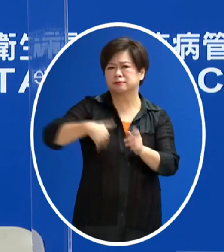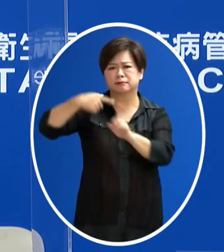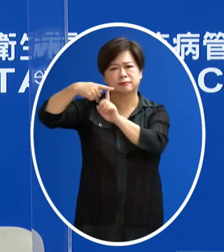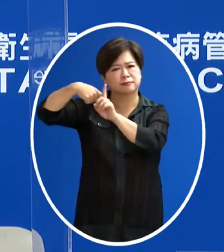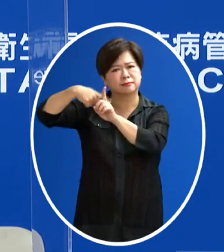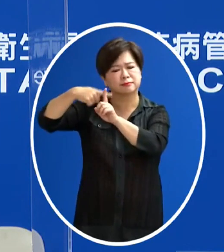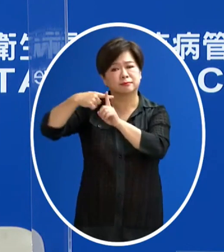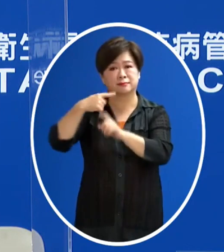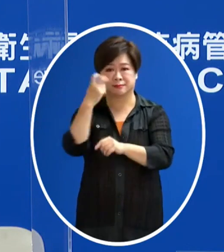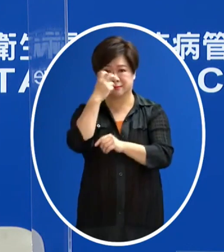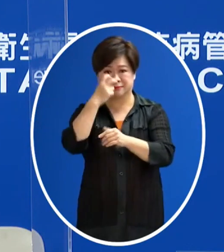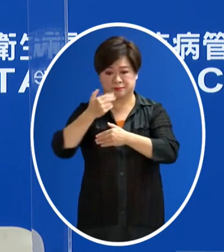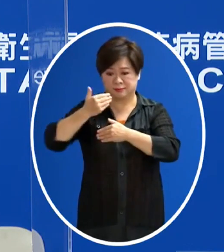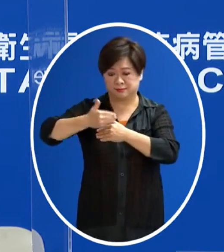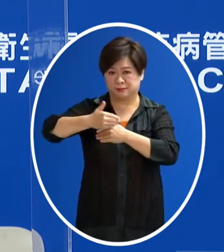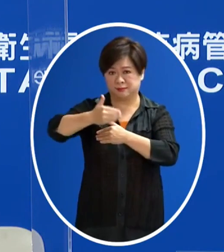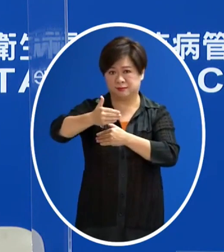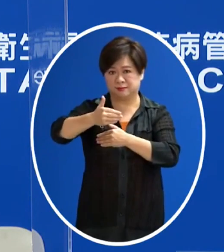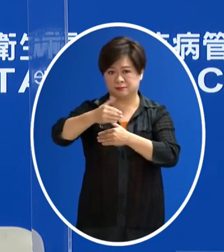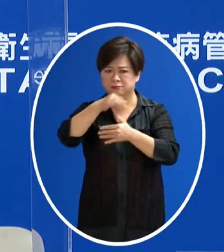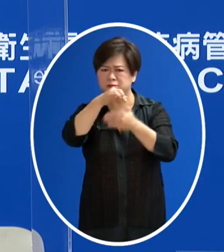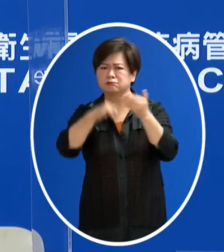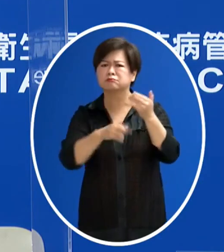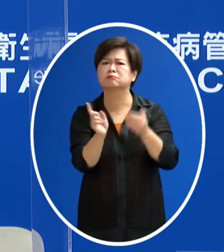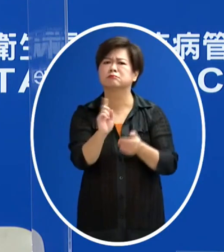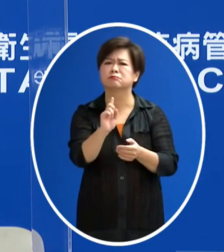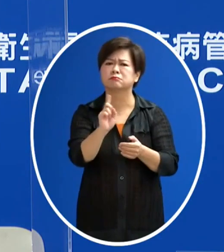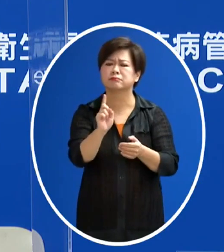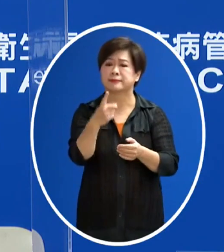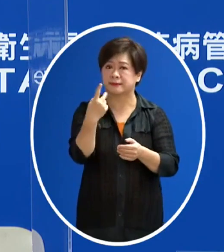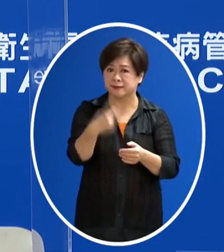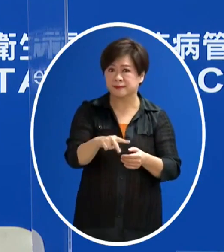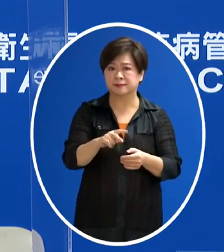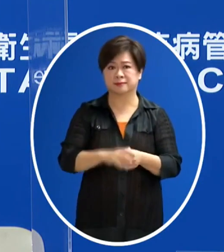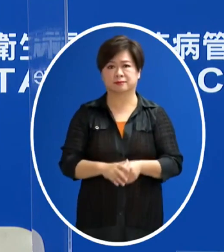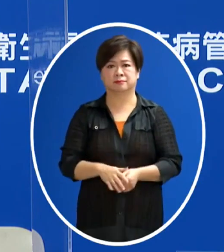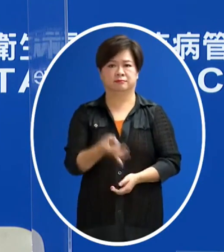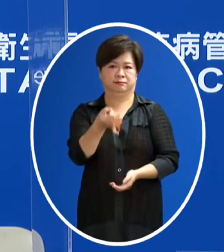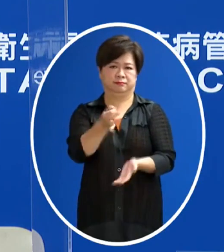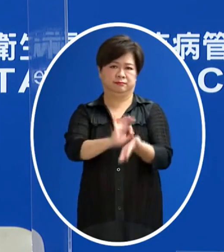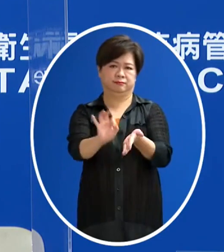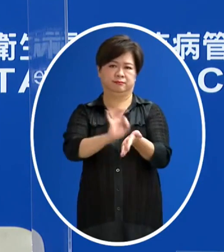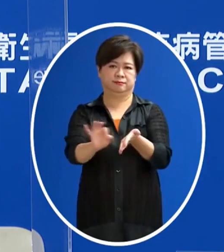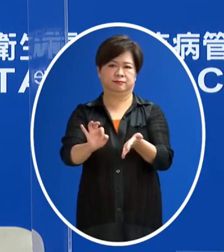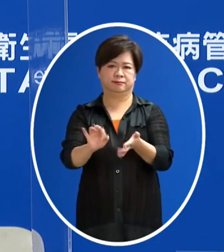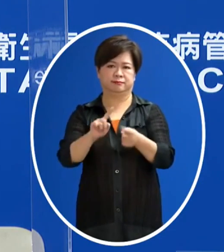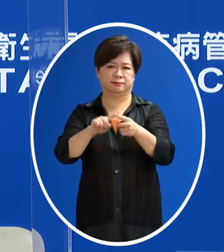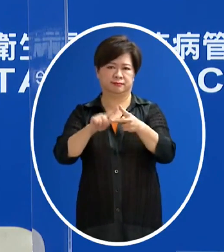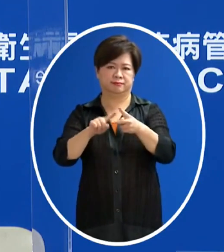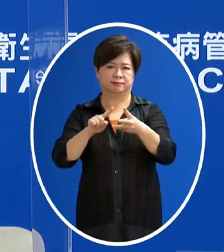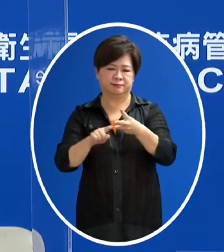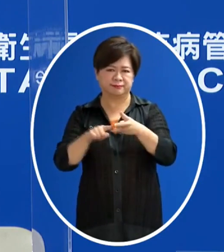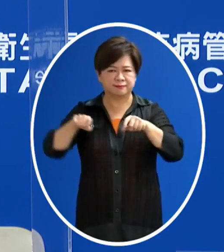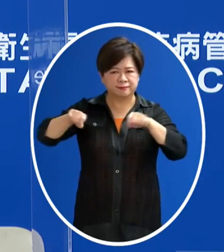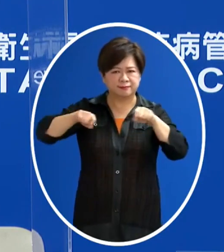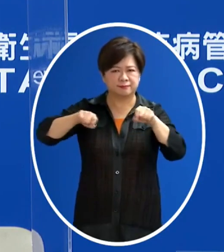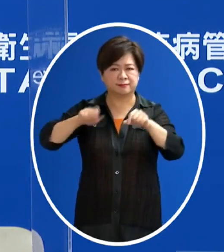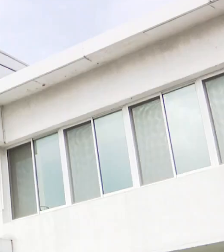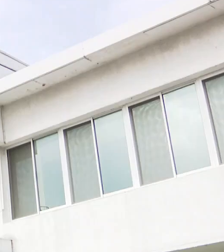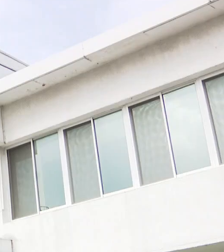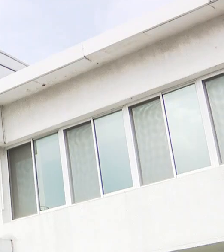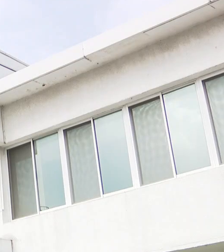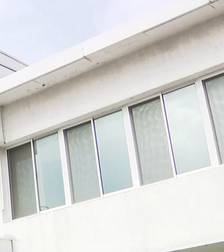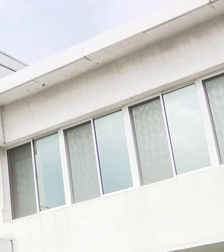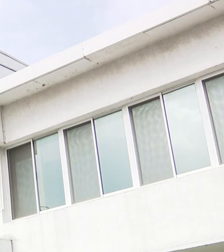检验的程序、检验的标准跟检验的费用，现在还在制定中，所以等这个制定完之